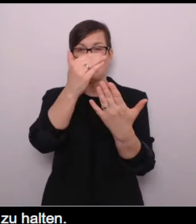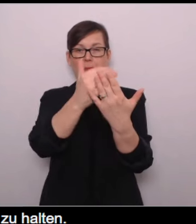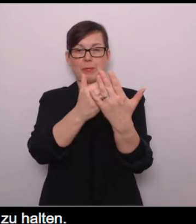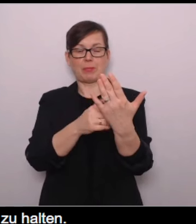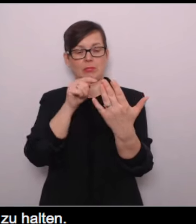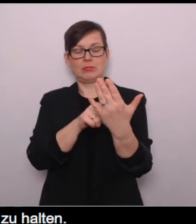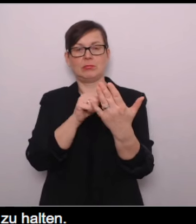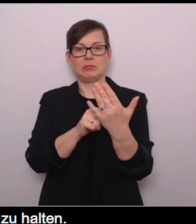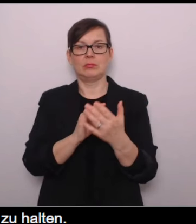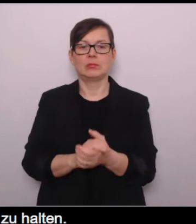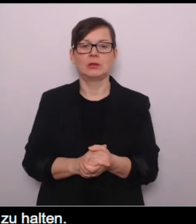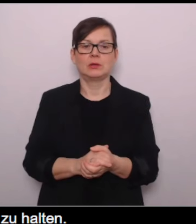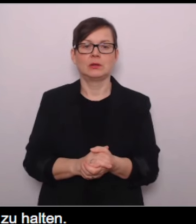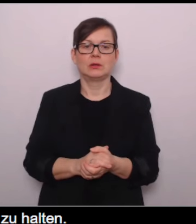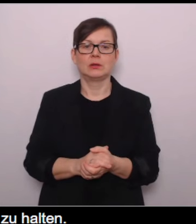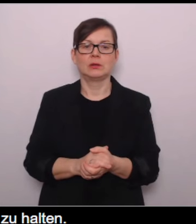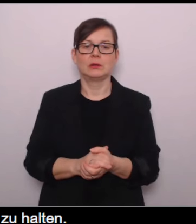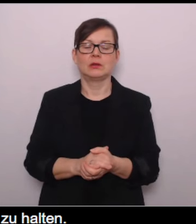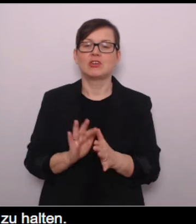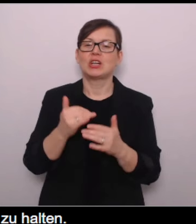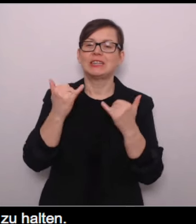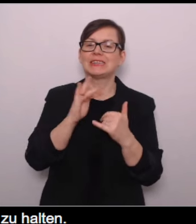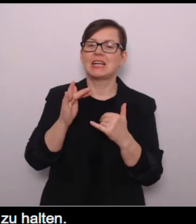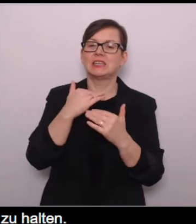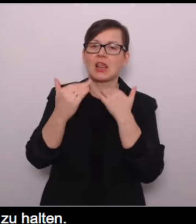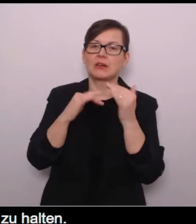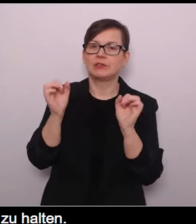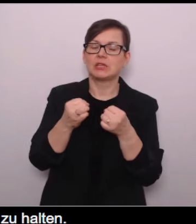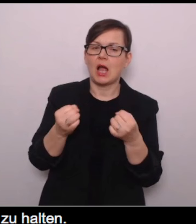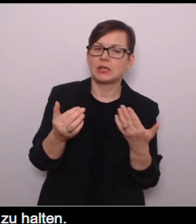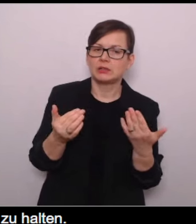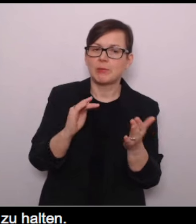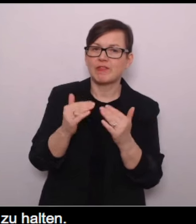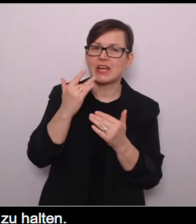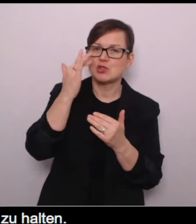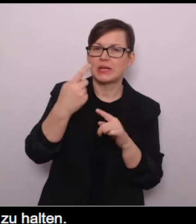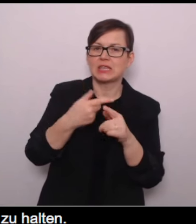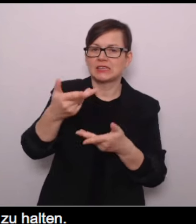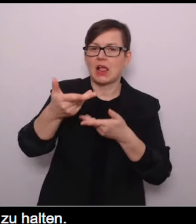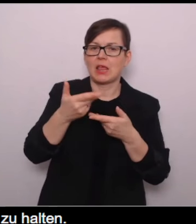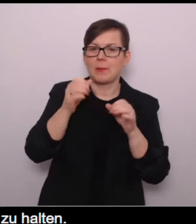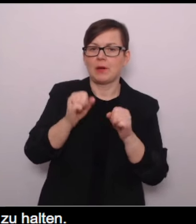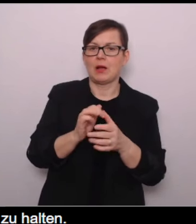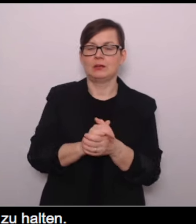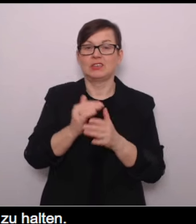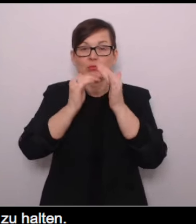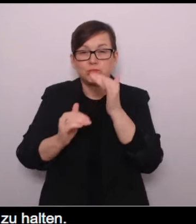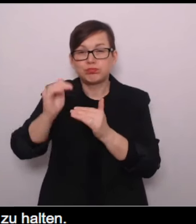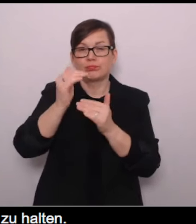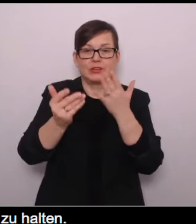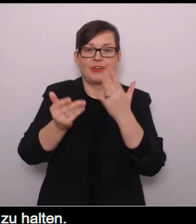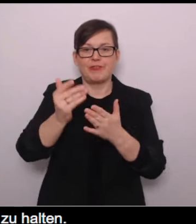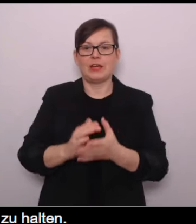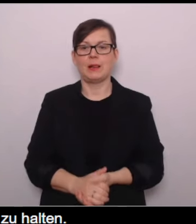interessant. In welchen Bereichen? Ja, das, was hier aufgelistet ist, Pörger, das werden Sie mir jetzt nicht alles sagen können. Aber